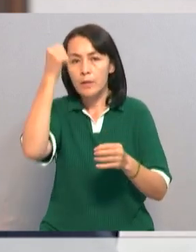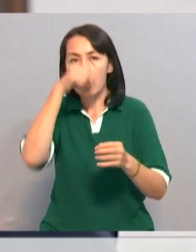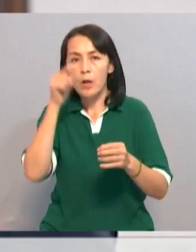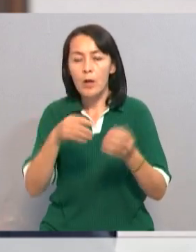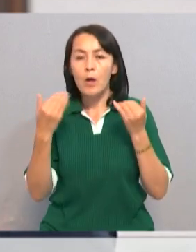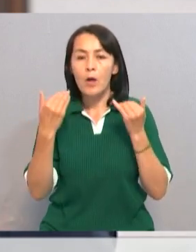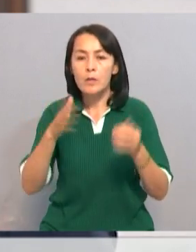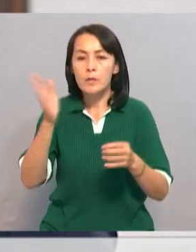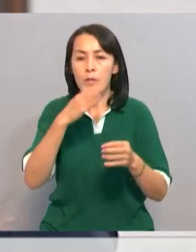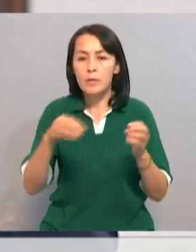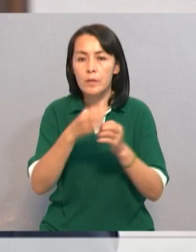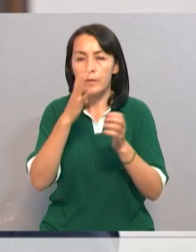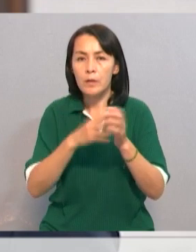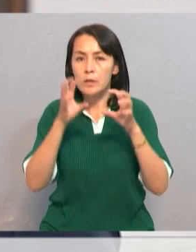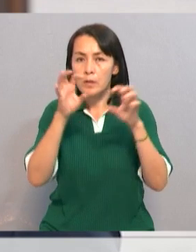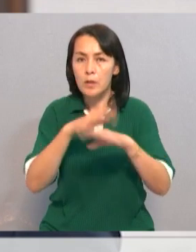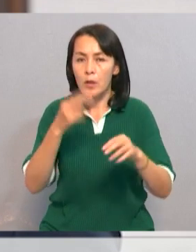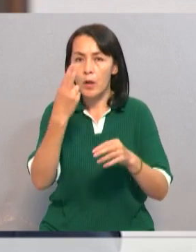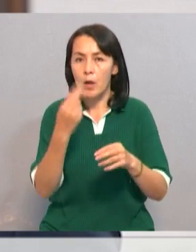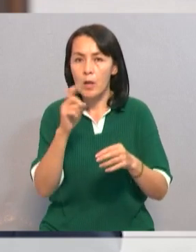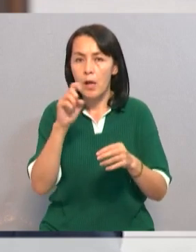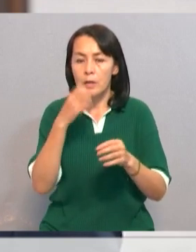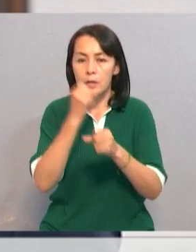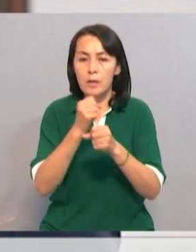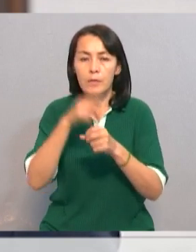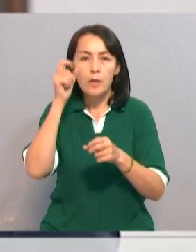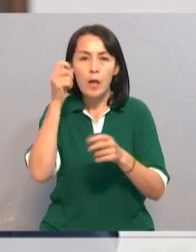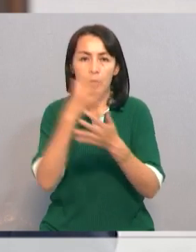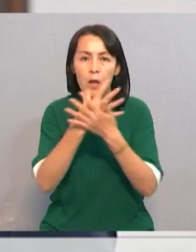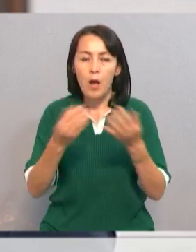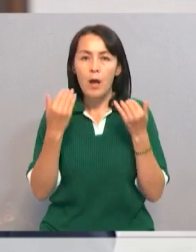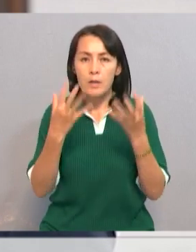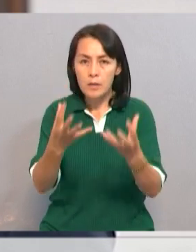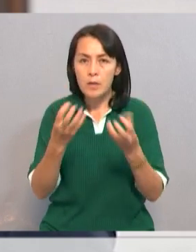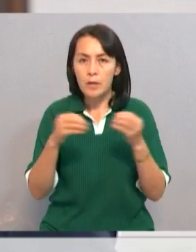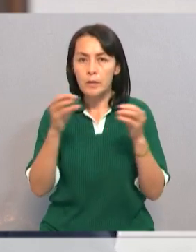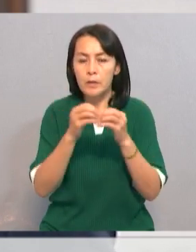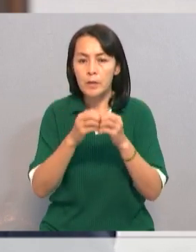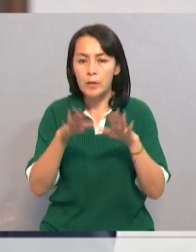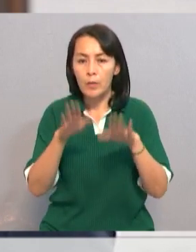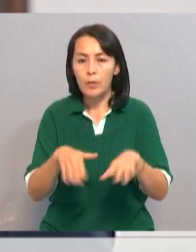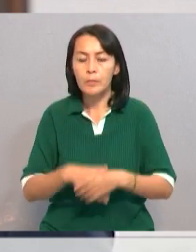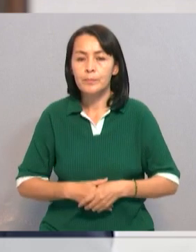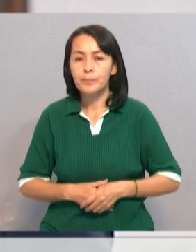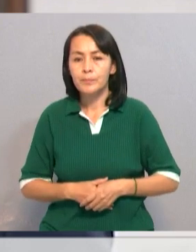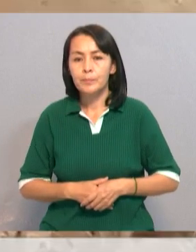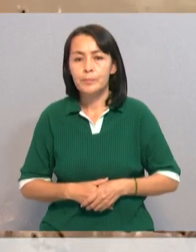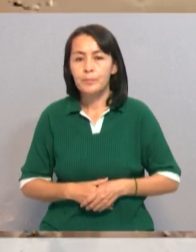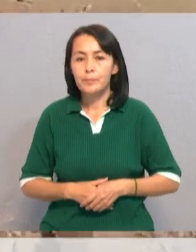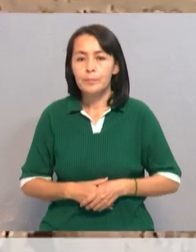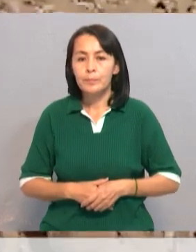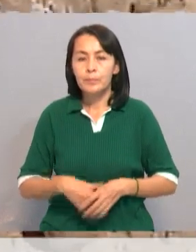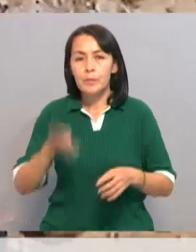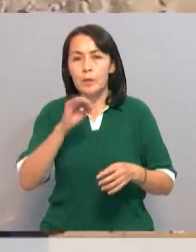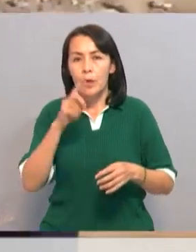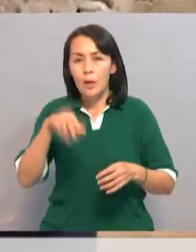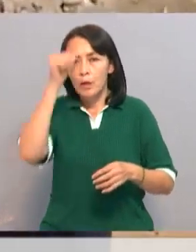ряде регионов уничтожено 19 незаконных цехов по переработке золото содержащего Сыль и захвачены десятки руд в